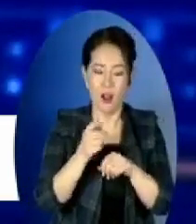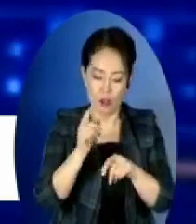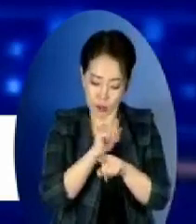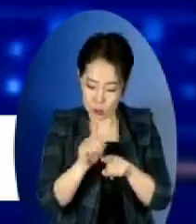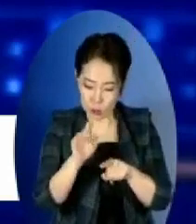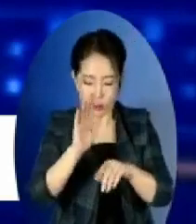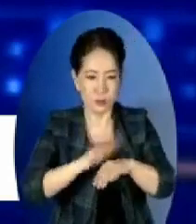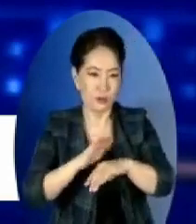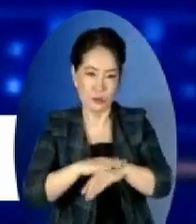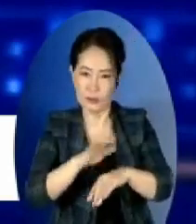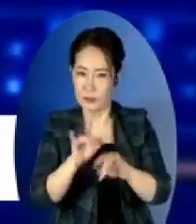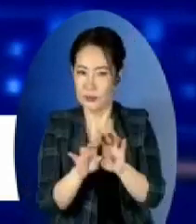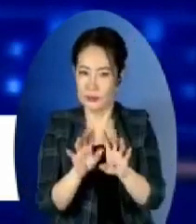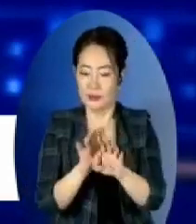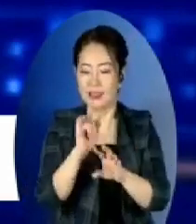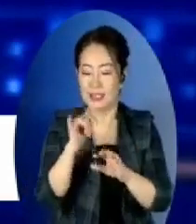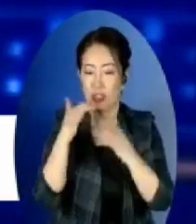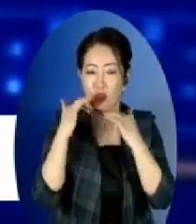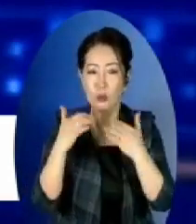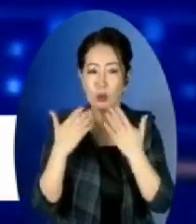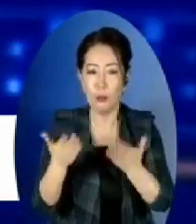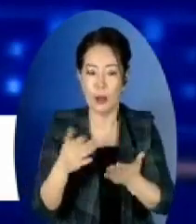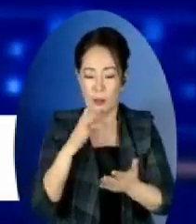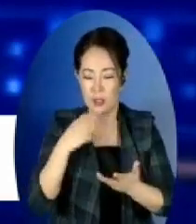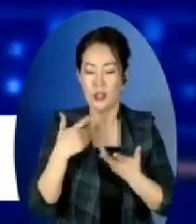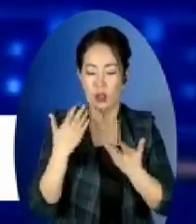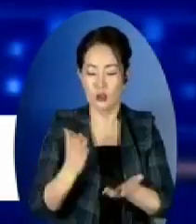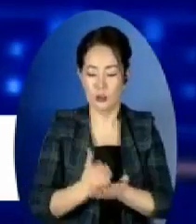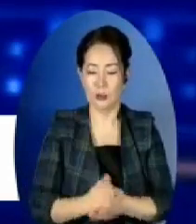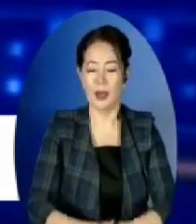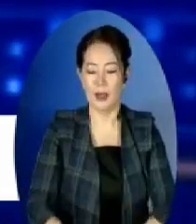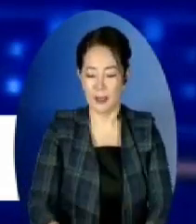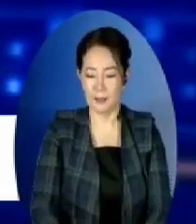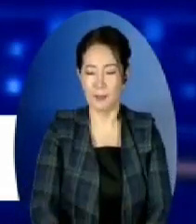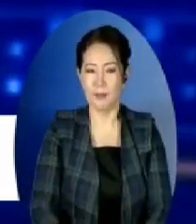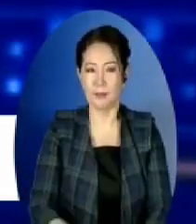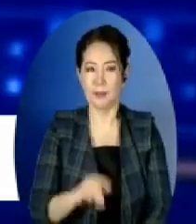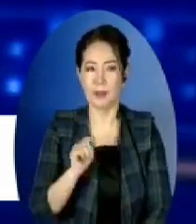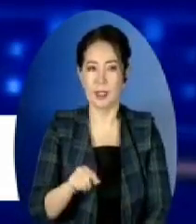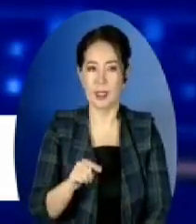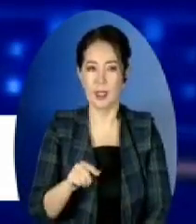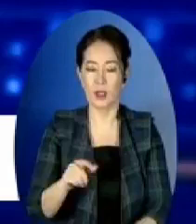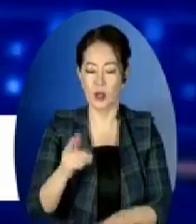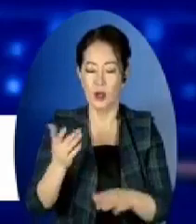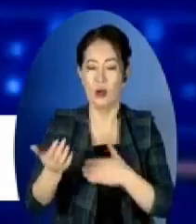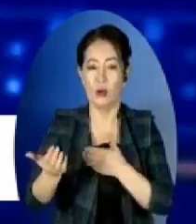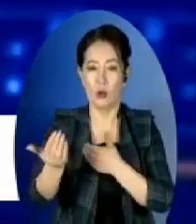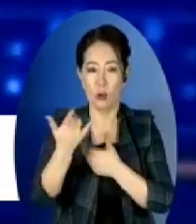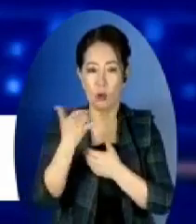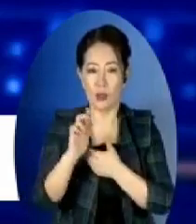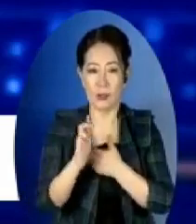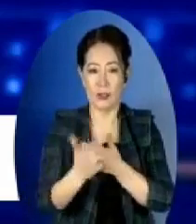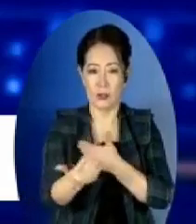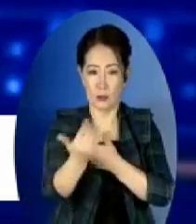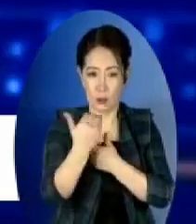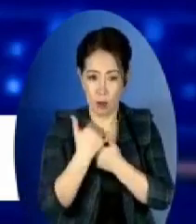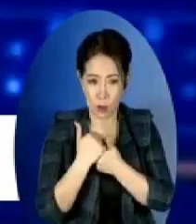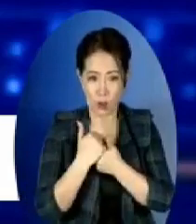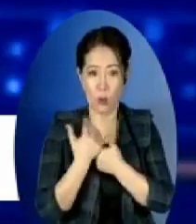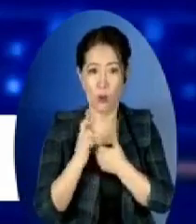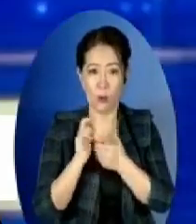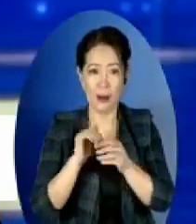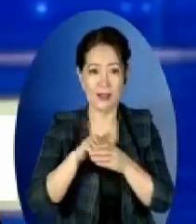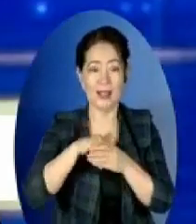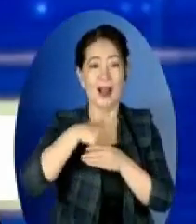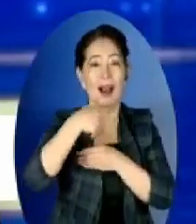зөрчлөлт хөтлийн засуулах зөвлөмж байдлаар бол мэдээлэл өгч байгаа. Тэгэхээр бол ер нь бол орж байгаа гарч байгаа хөтлөгөндөр бол бүрэн хяналтдах тааж